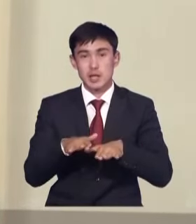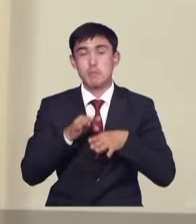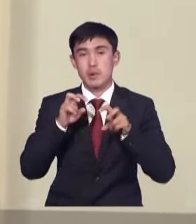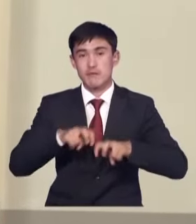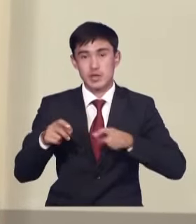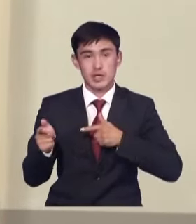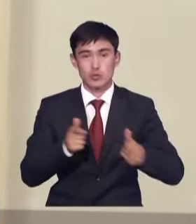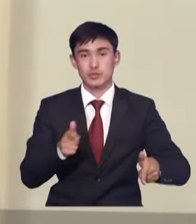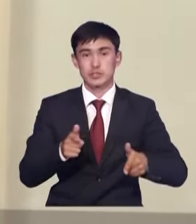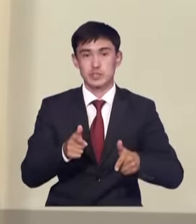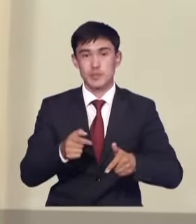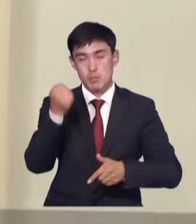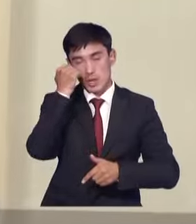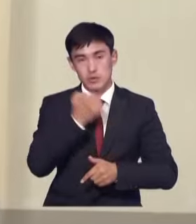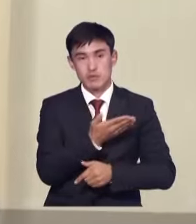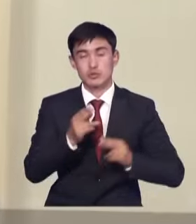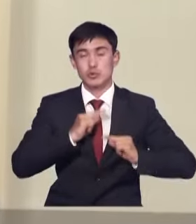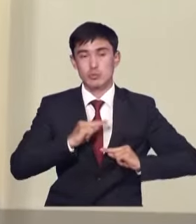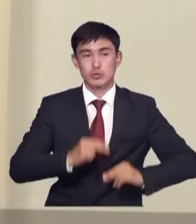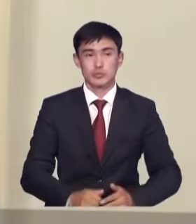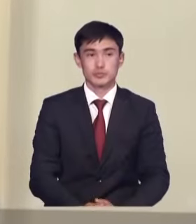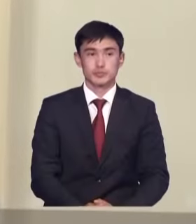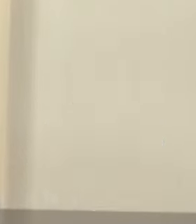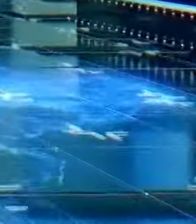проверки готовности. Благодарю за вашу работу.